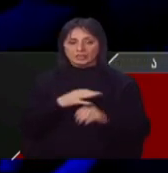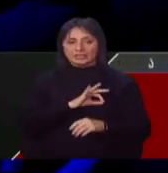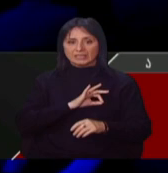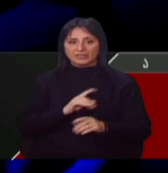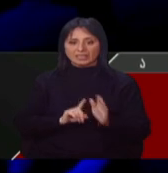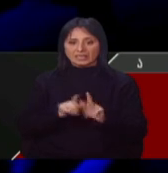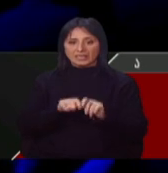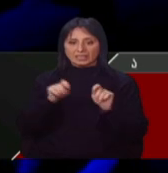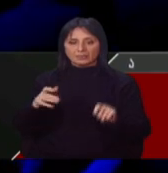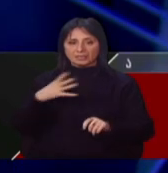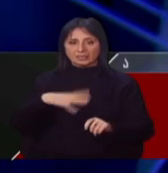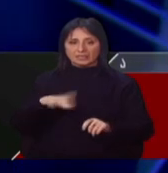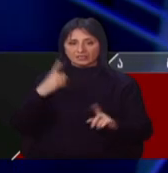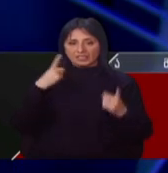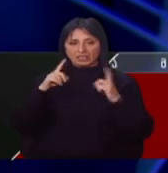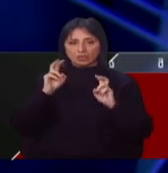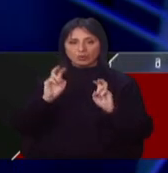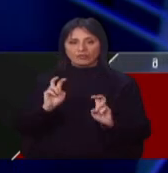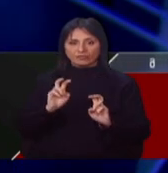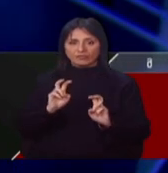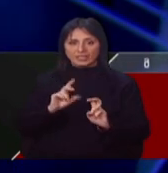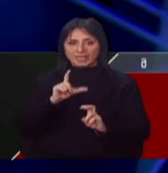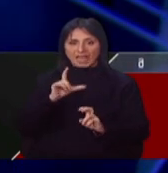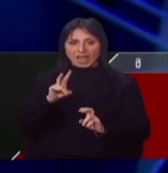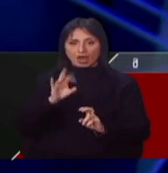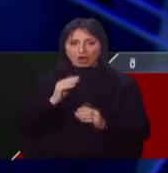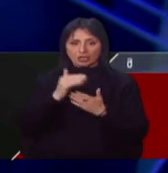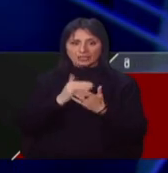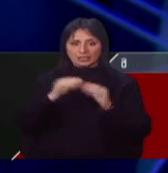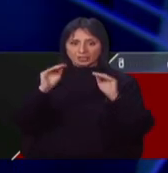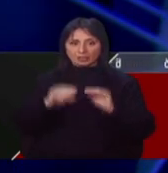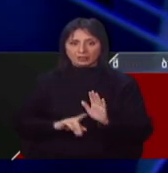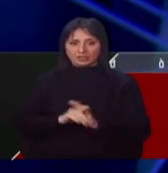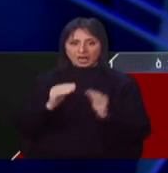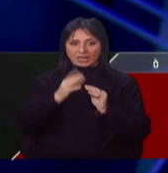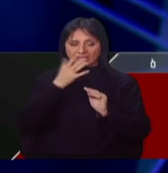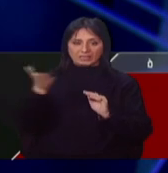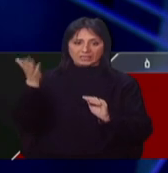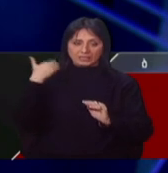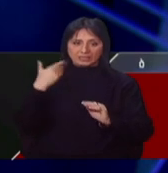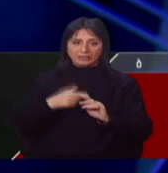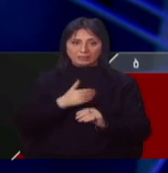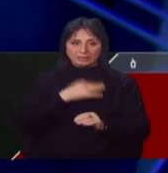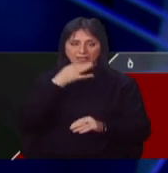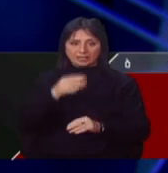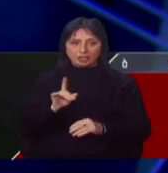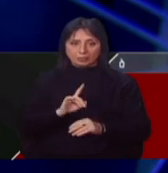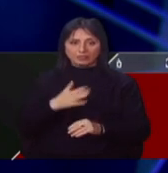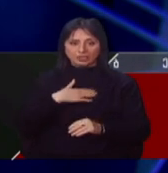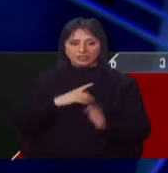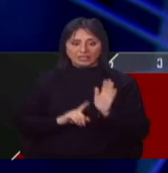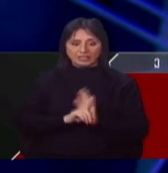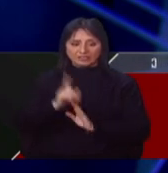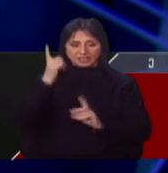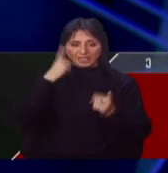სააგენტოს დაარსებით საქართველოში ინოვაციური ეკოსისტემის ჩამოყალიბება დაიწყო 10 წლის წინ და მინდა გითხრათ, რომ ჩვენ